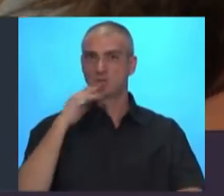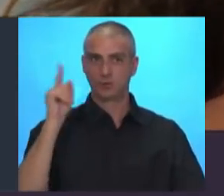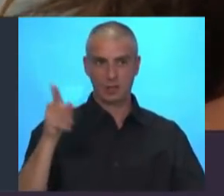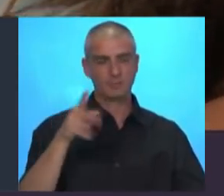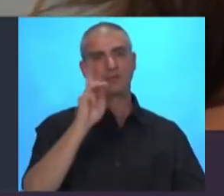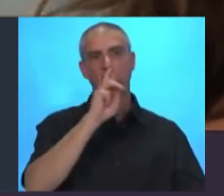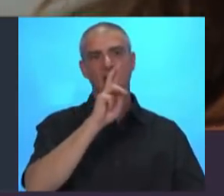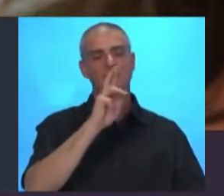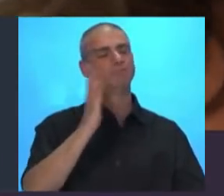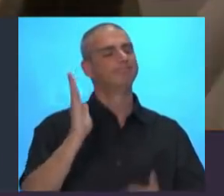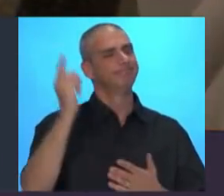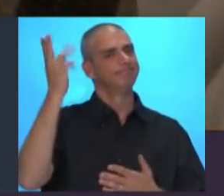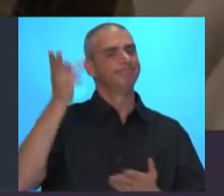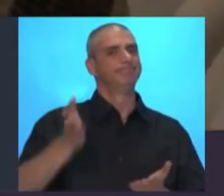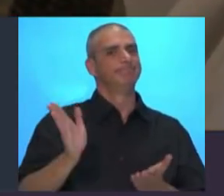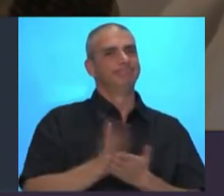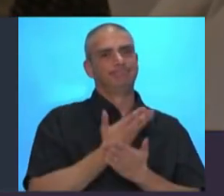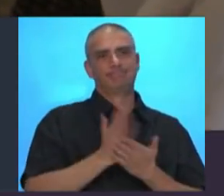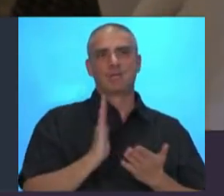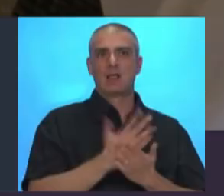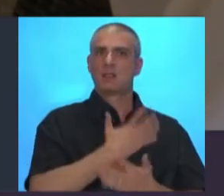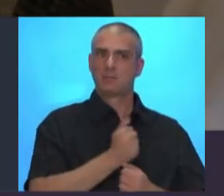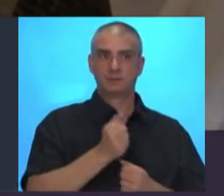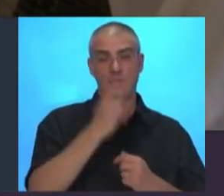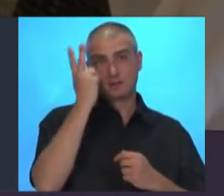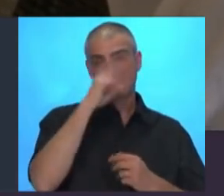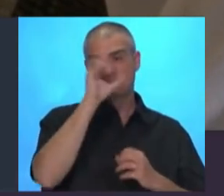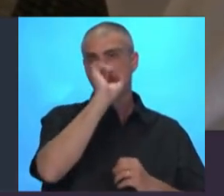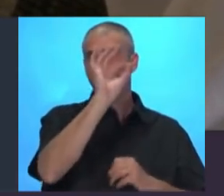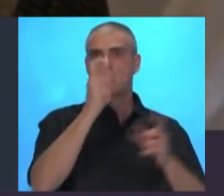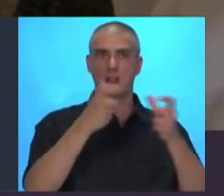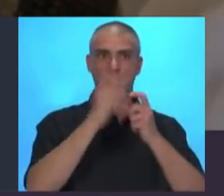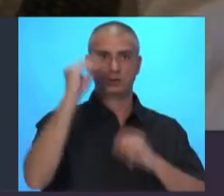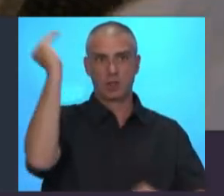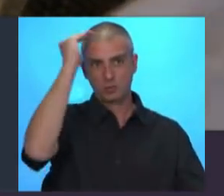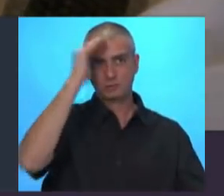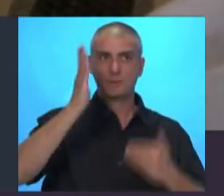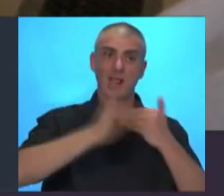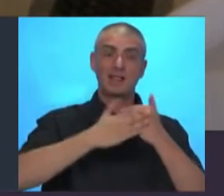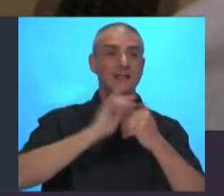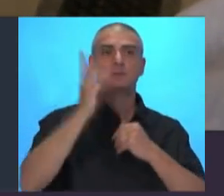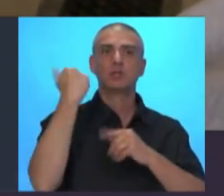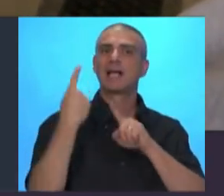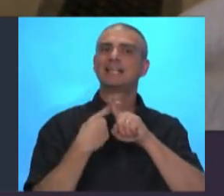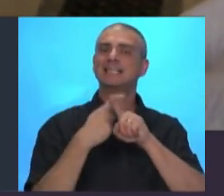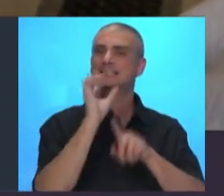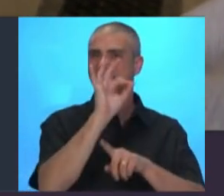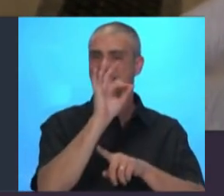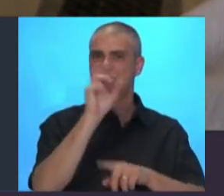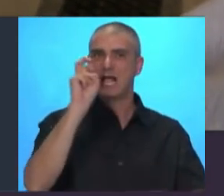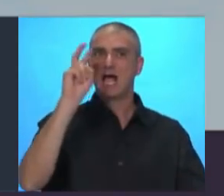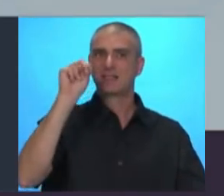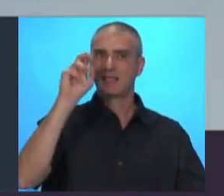רינאל קיבלה החלטה אמיצה מאוד במונחים של העדה הדרוזית, להתחתן עם מי שהיה גיסה,